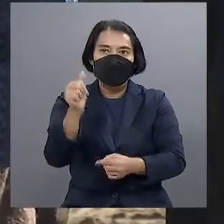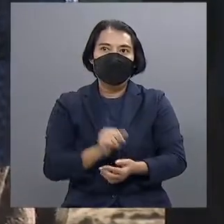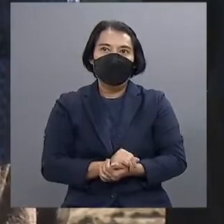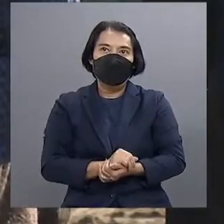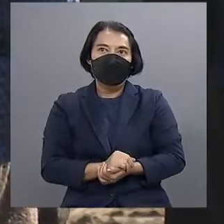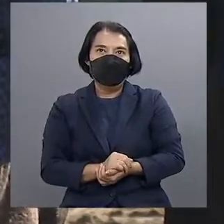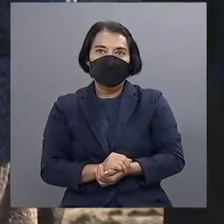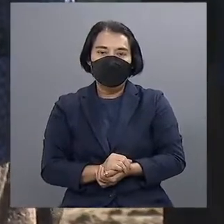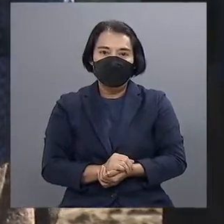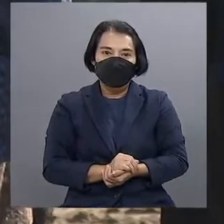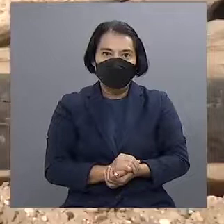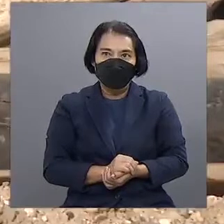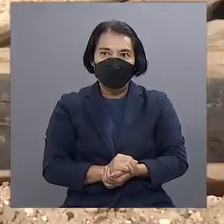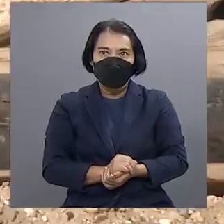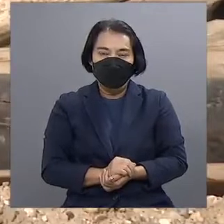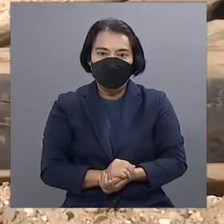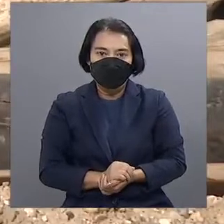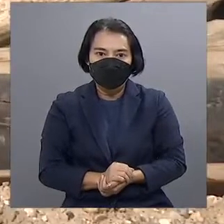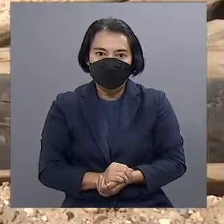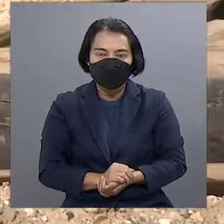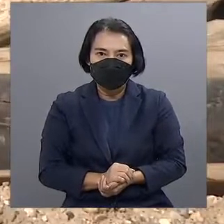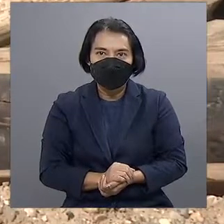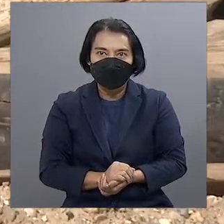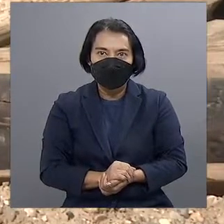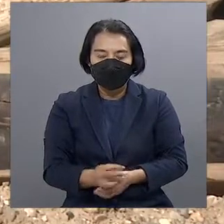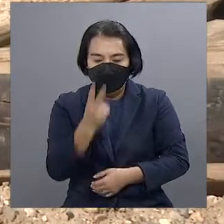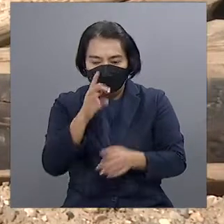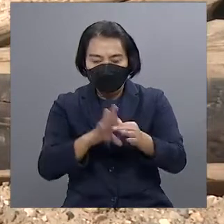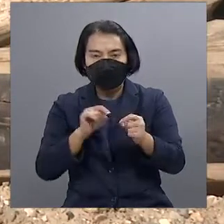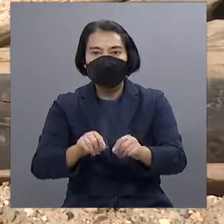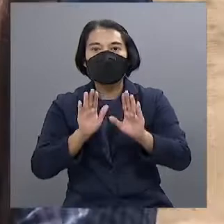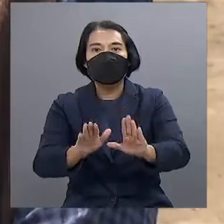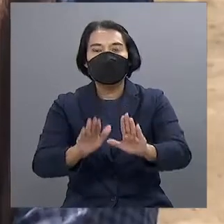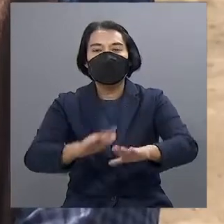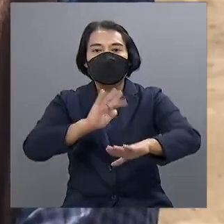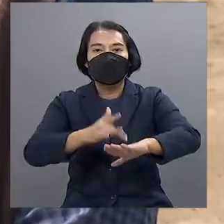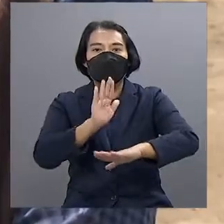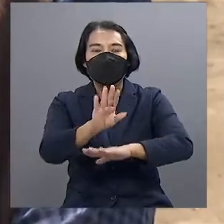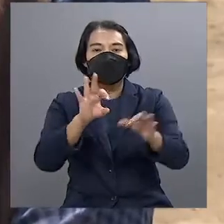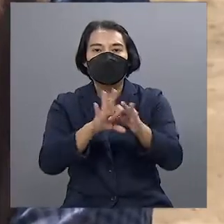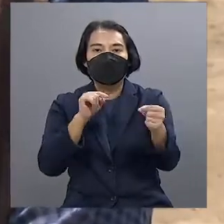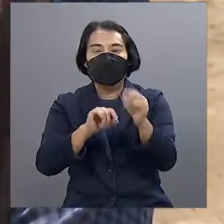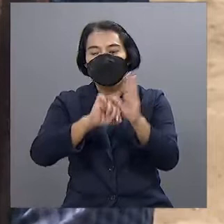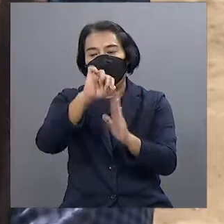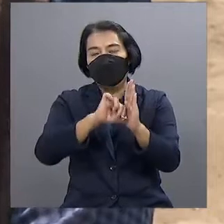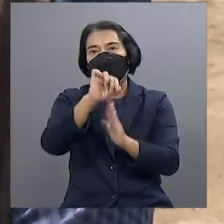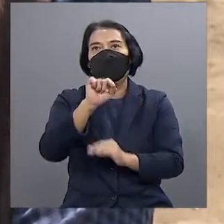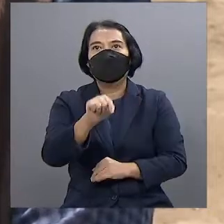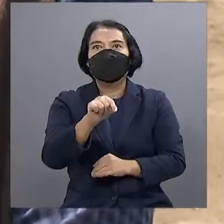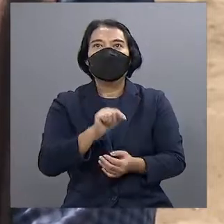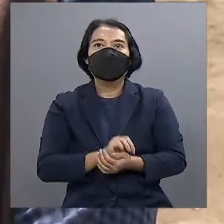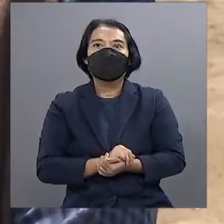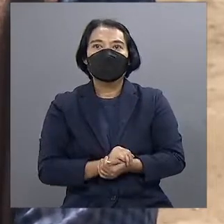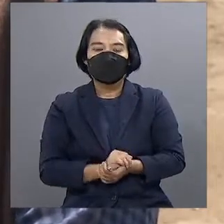นะครับการทำงานในการภักษาสันติกรสาธารณะของจังหวัดเชียงใหม่โดยเฉพาะอย่างยิ่งในพื้นที่ลุ่มน้ำปิง